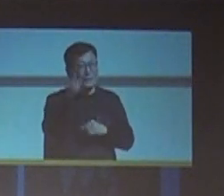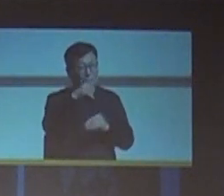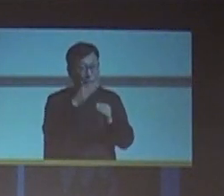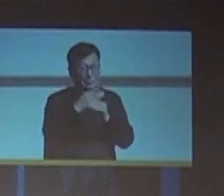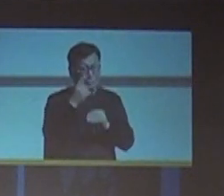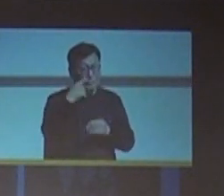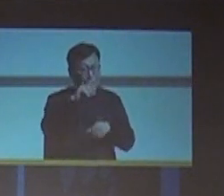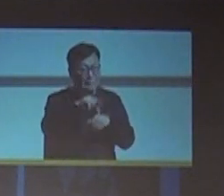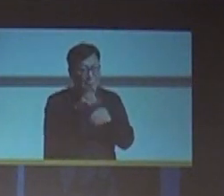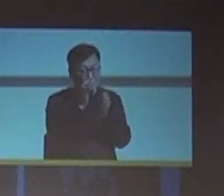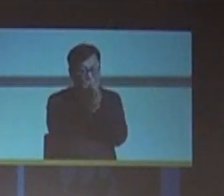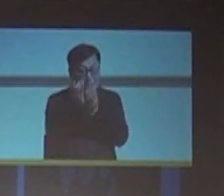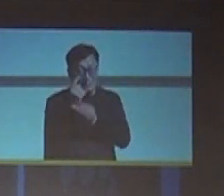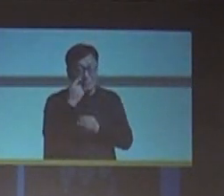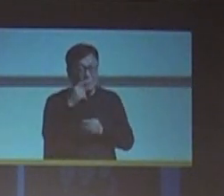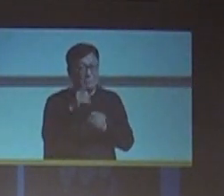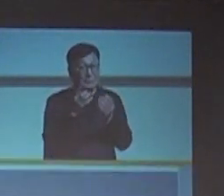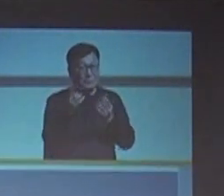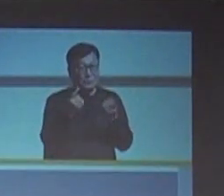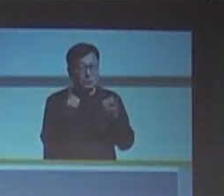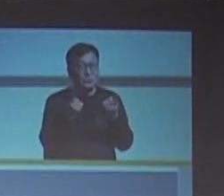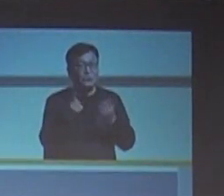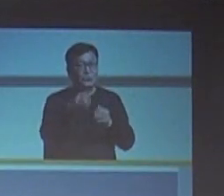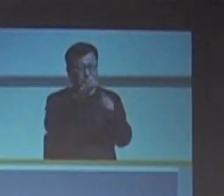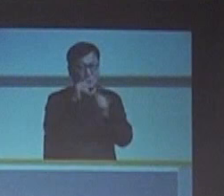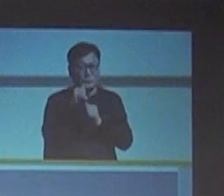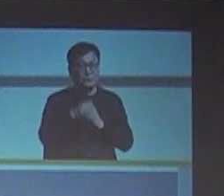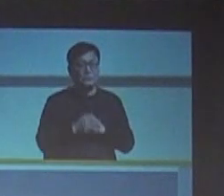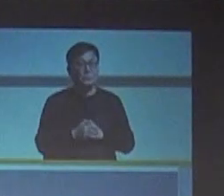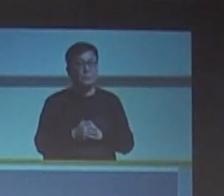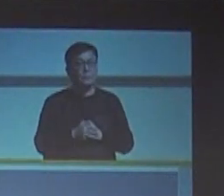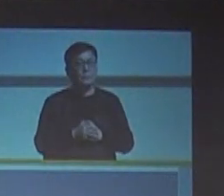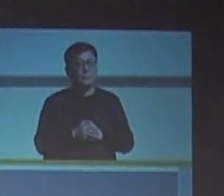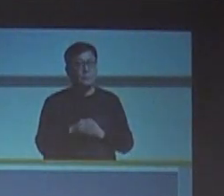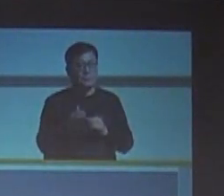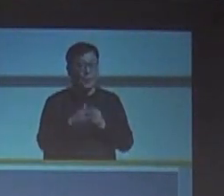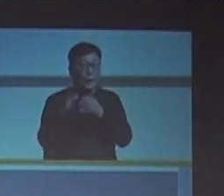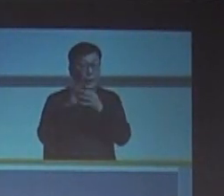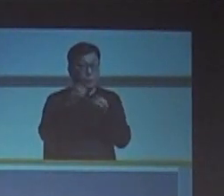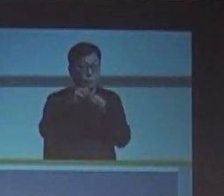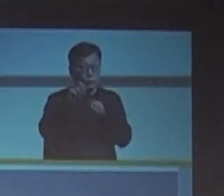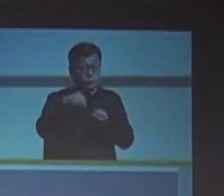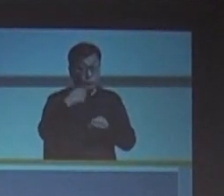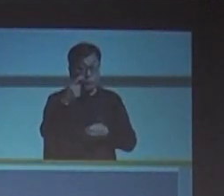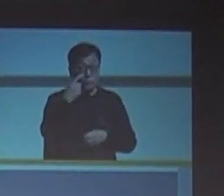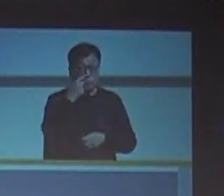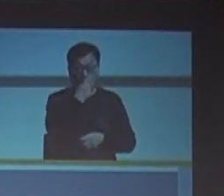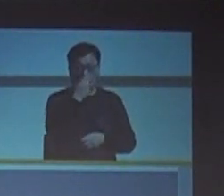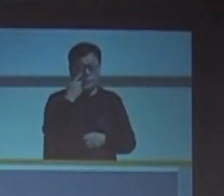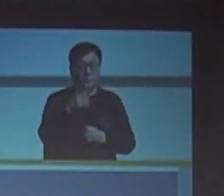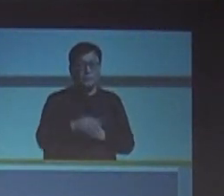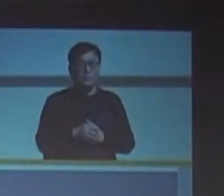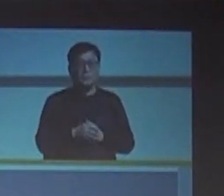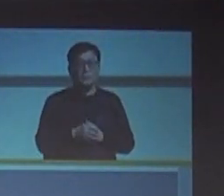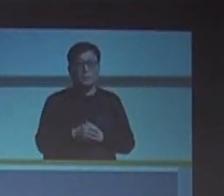아니. 좀 시간 맞춰서 2340으로 네. 문자 보내주시면 되겠습니다. 네. 또 하나 볼까요? 네.